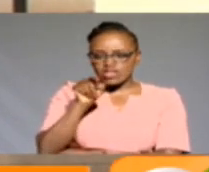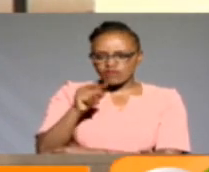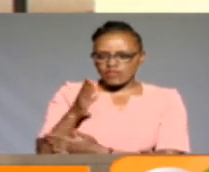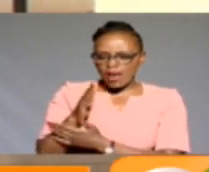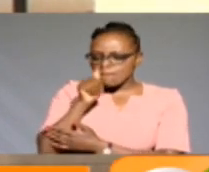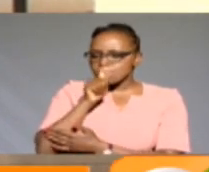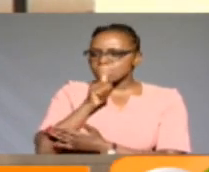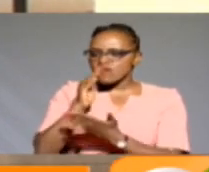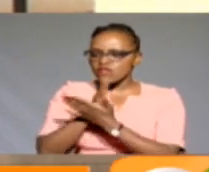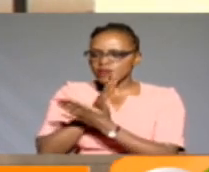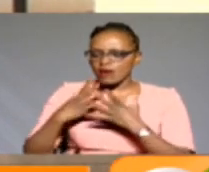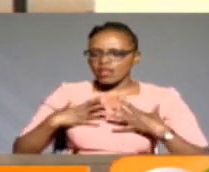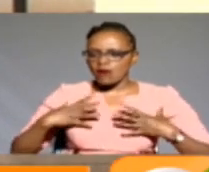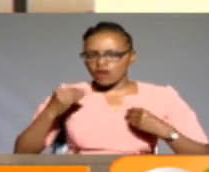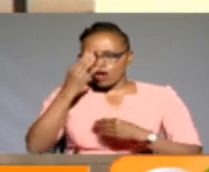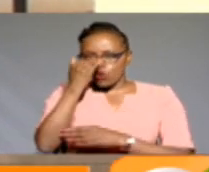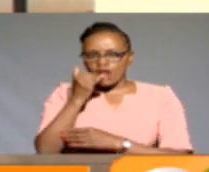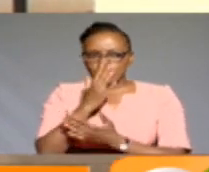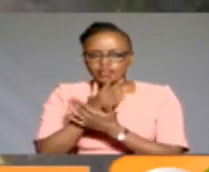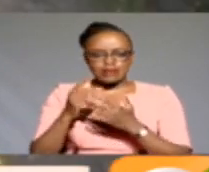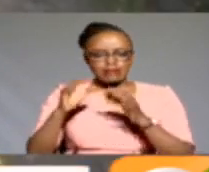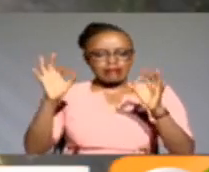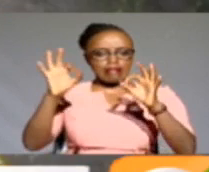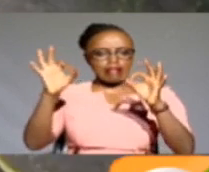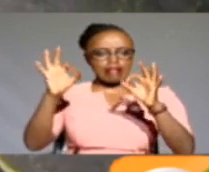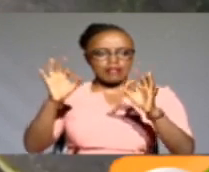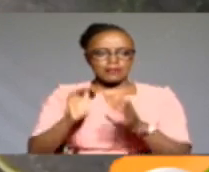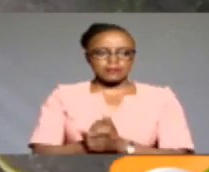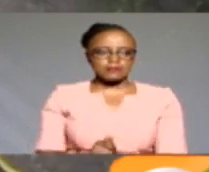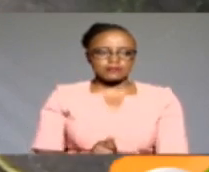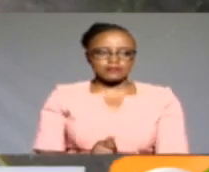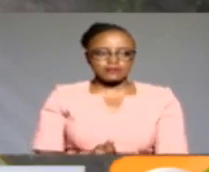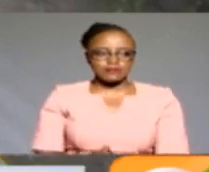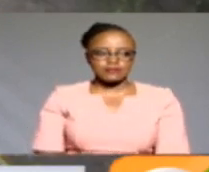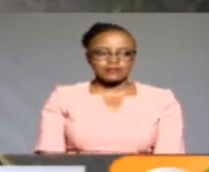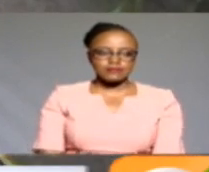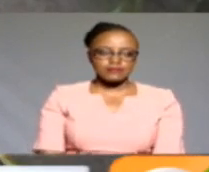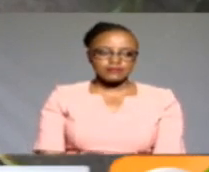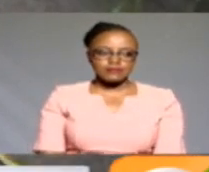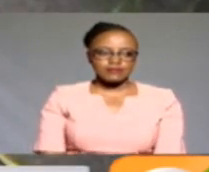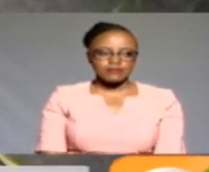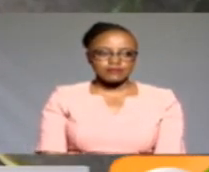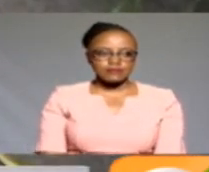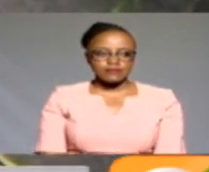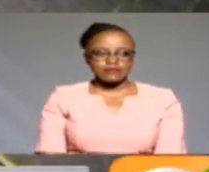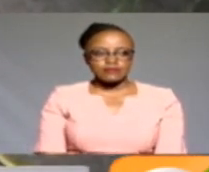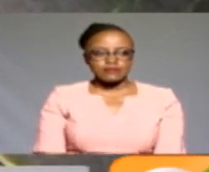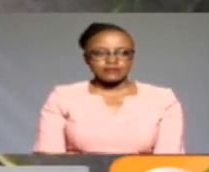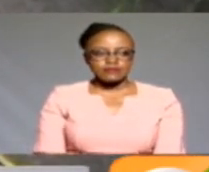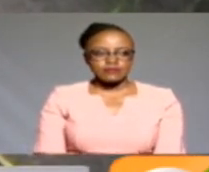zake za siri zimepona, kwa sababu ni kitu ya ajabu sana. Patrick Gatua, Citizen TV.